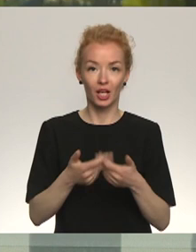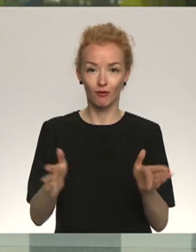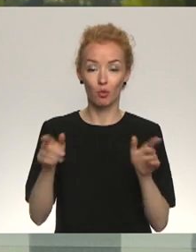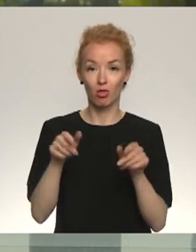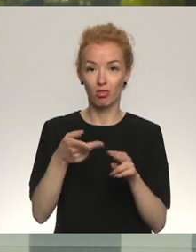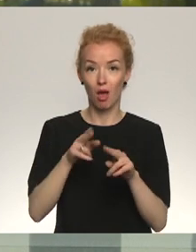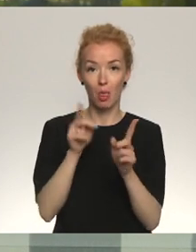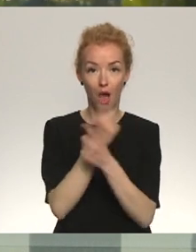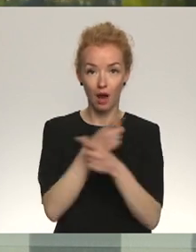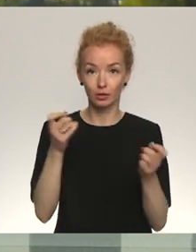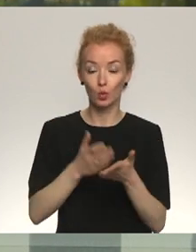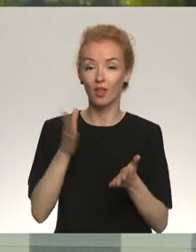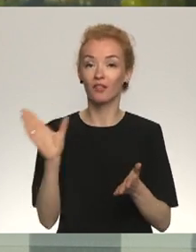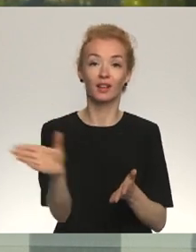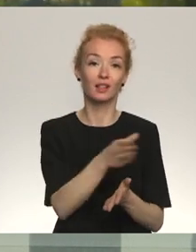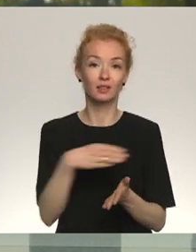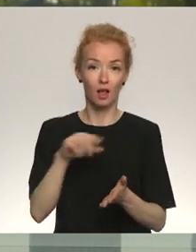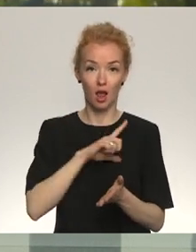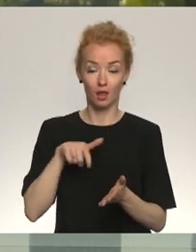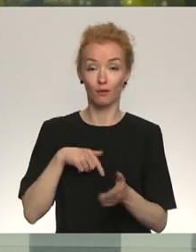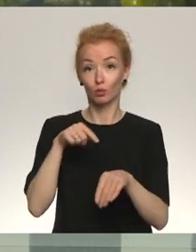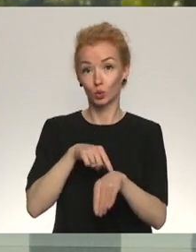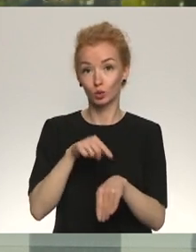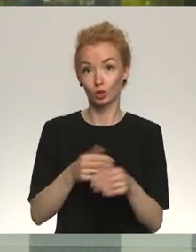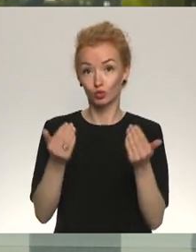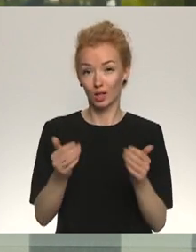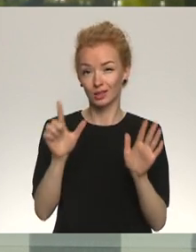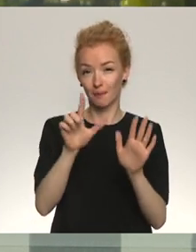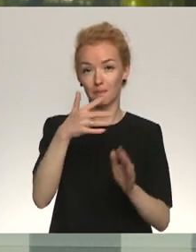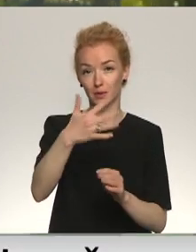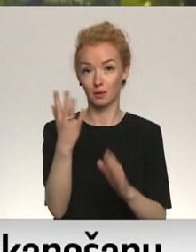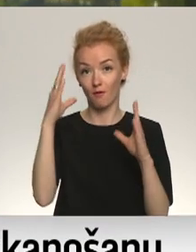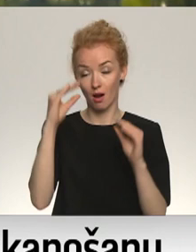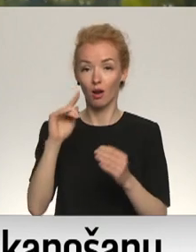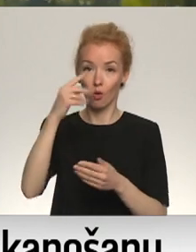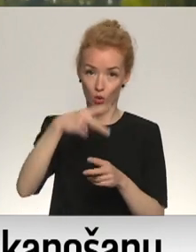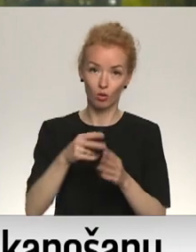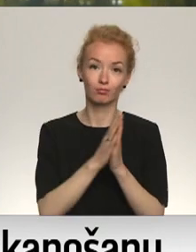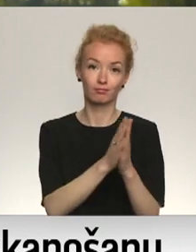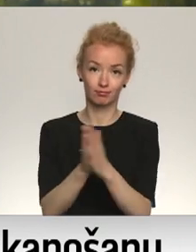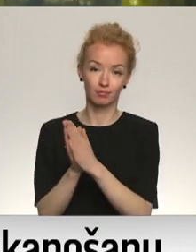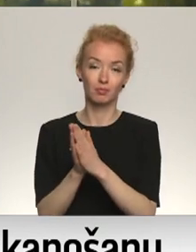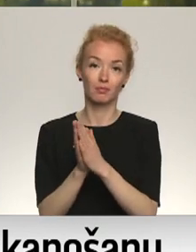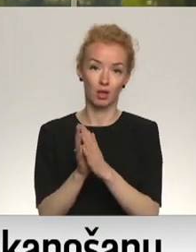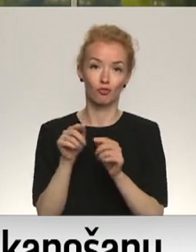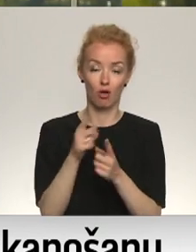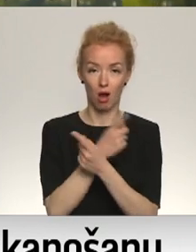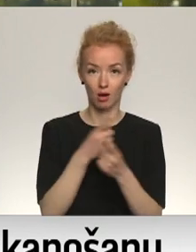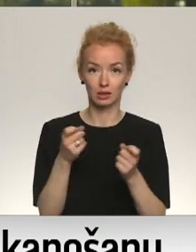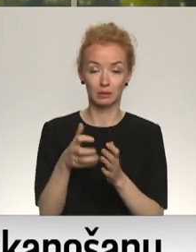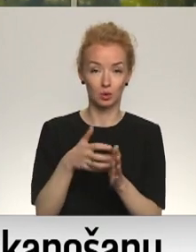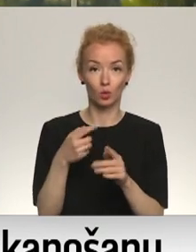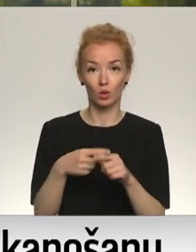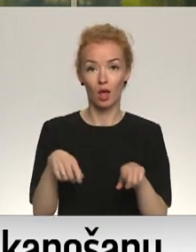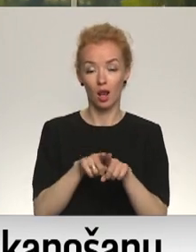zibakcija notika jau visā Latvijā. Un šovakar 19.55. Ik viens vēlreiz aicināts pievienoties akcijai. Arī Latvijas